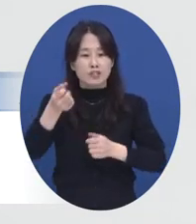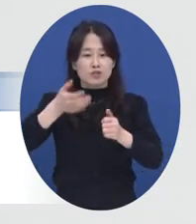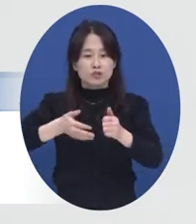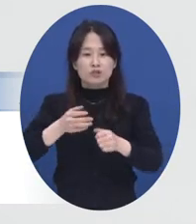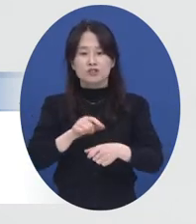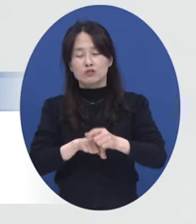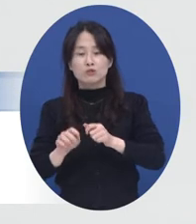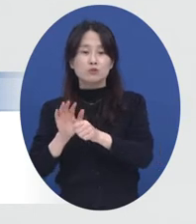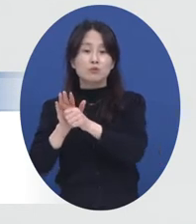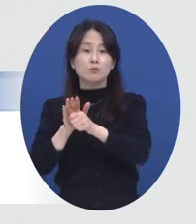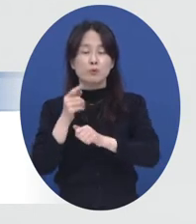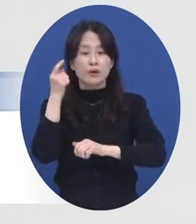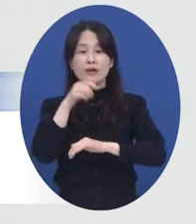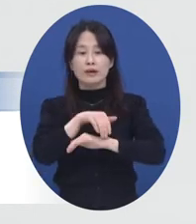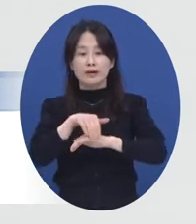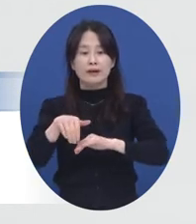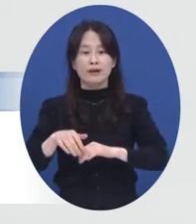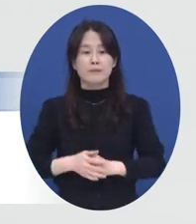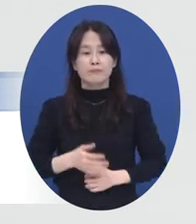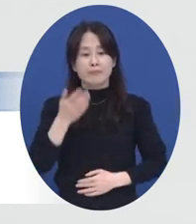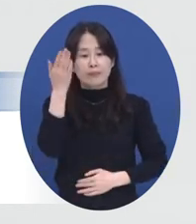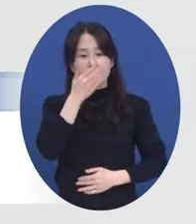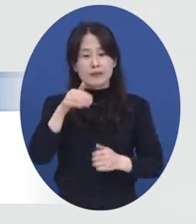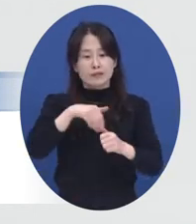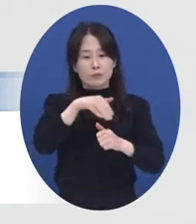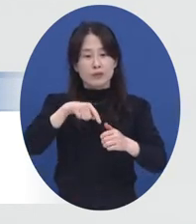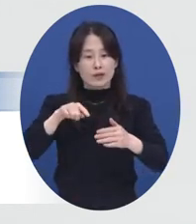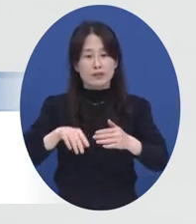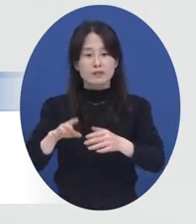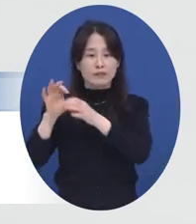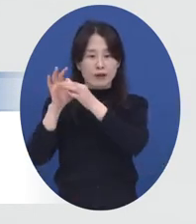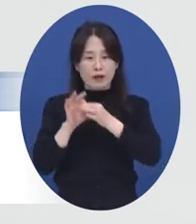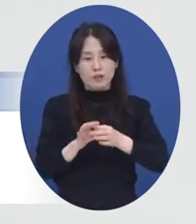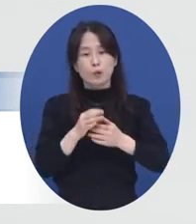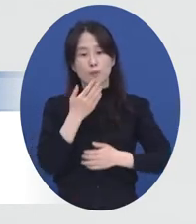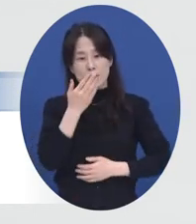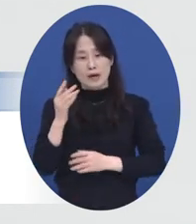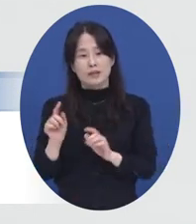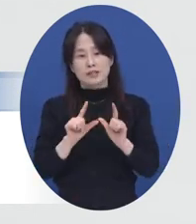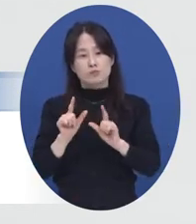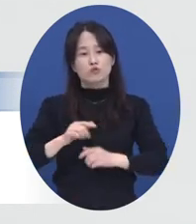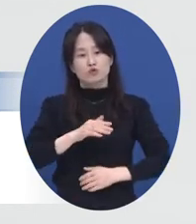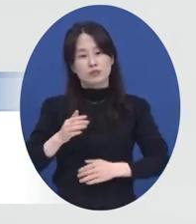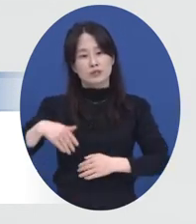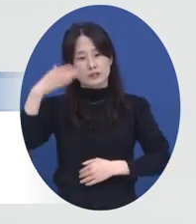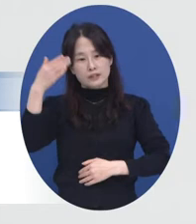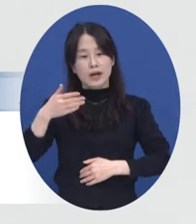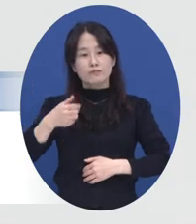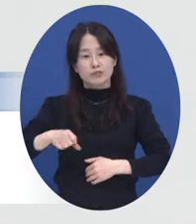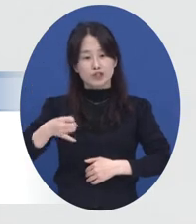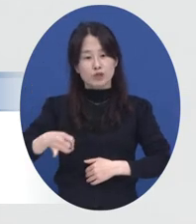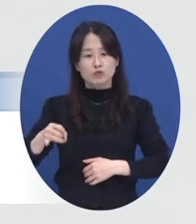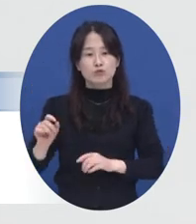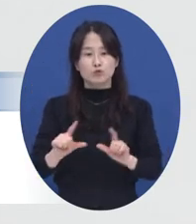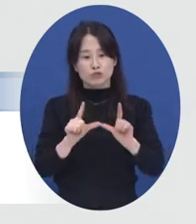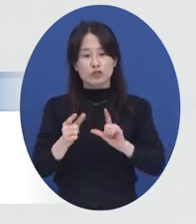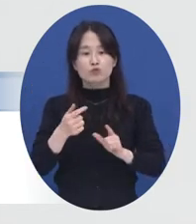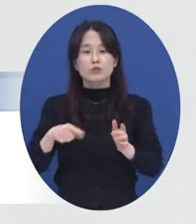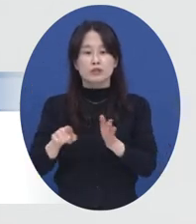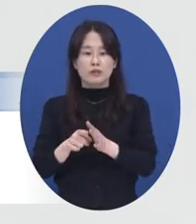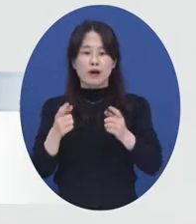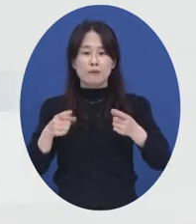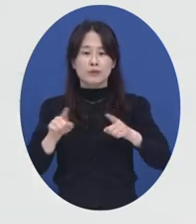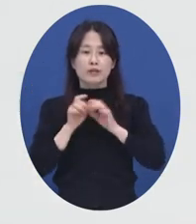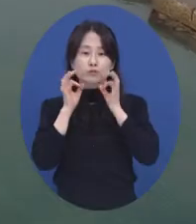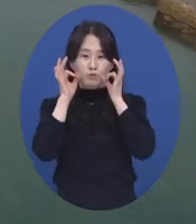지원하도록 하겠습니다 우리 깨끗한 환경에서 지속가능한 삶을 우리 다음 세대들도 덜 더 누릴 수 있도록 함께 넣을